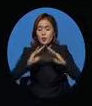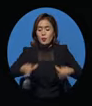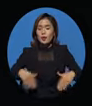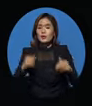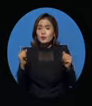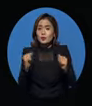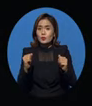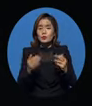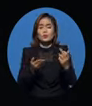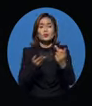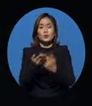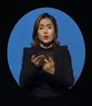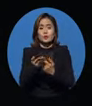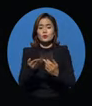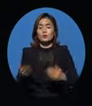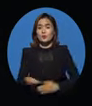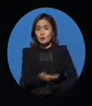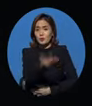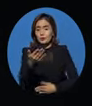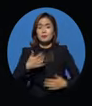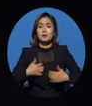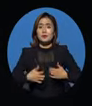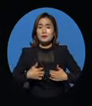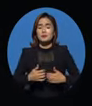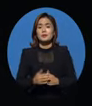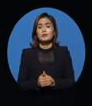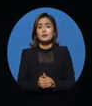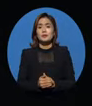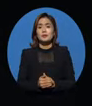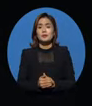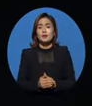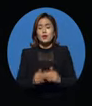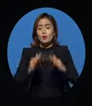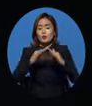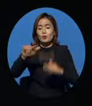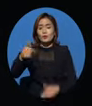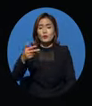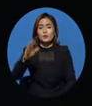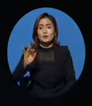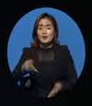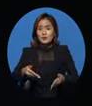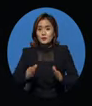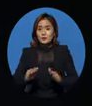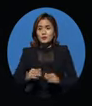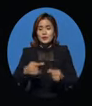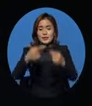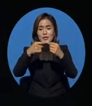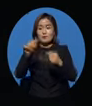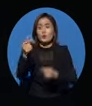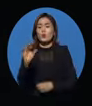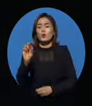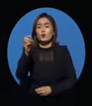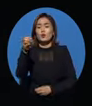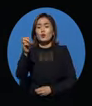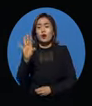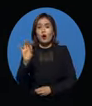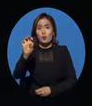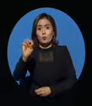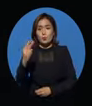전북 그리고 제주도민 여러분 반갑습니다 전북 고창 출신 비어 1번 홍영표 인사드립니다